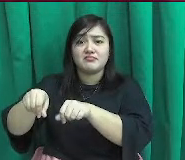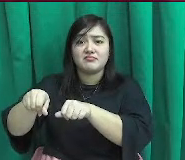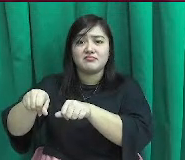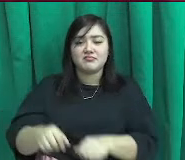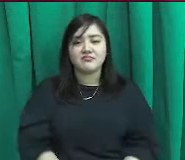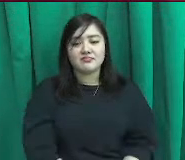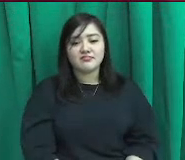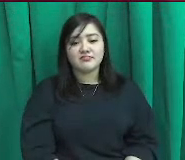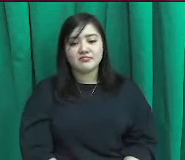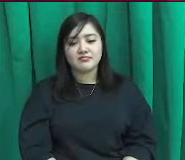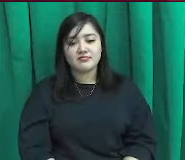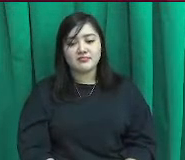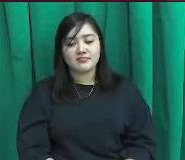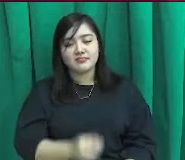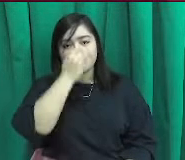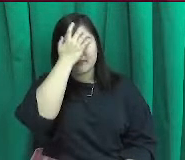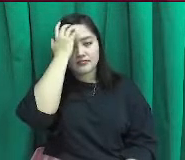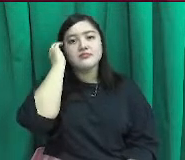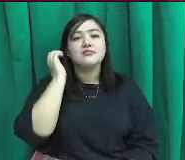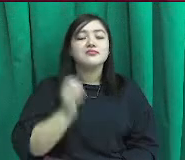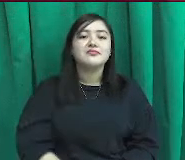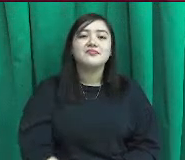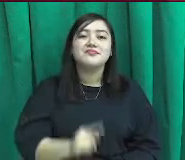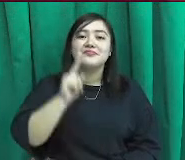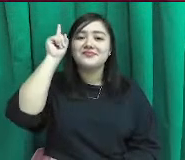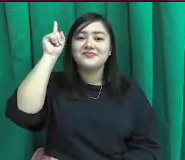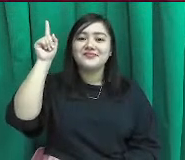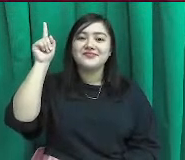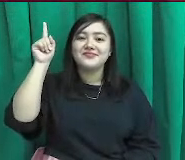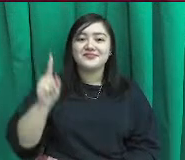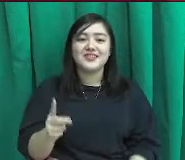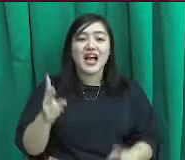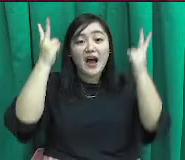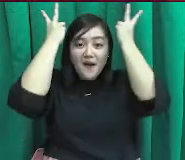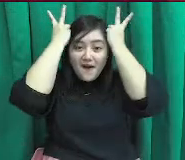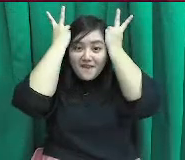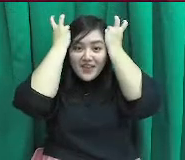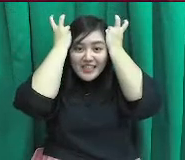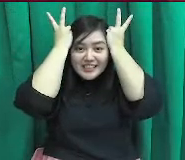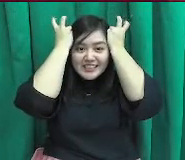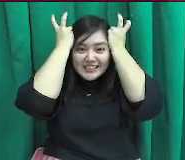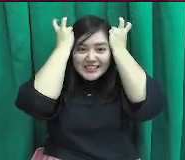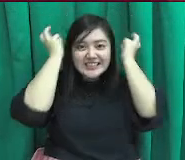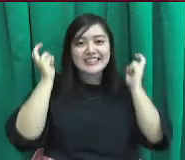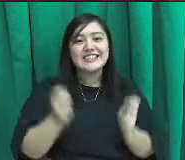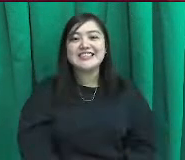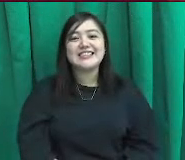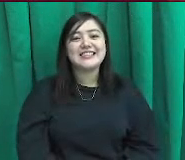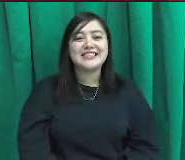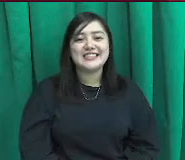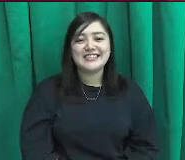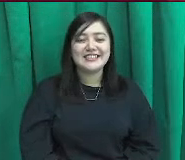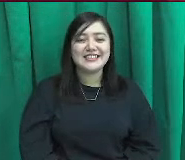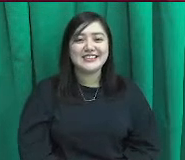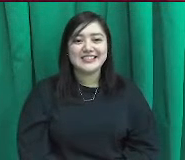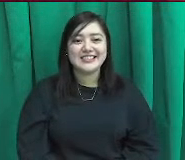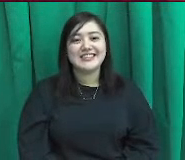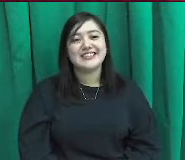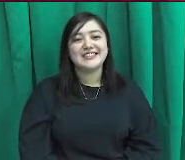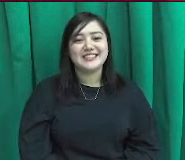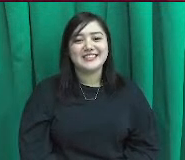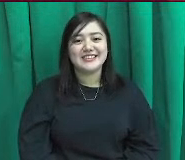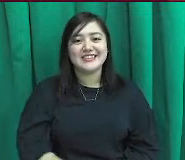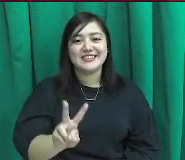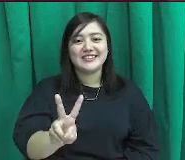yung usapan, alam mo naman yan. Basta gulay talagang, yan yung mga, talaga eh. Snacks natin yan eh. Yeah. Yeah. Pero,